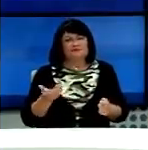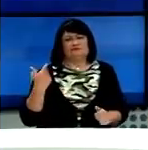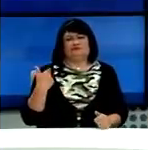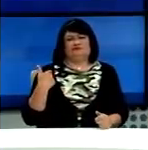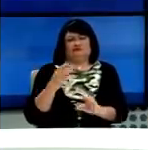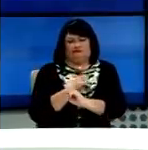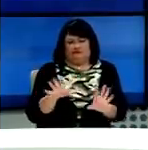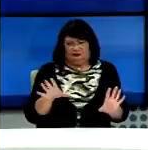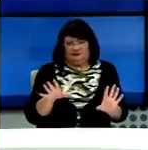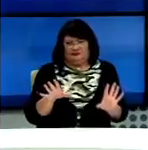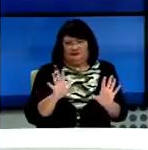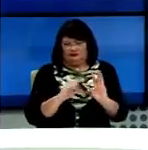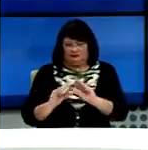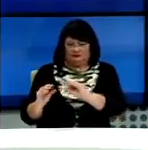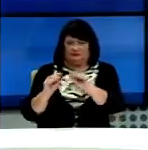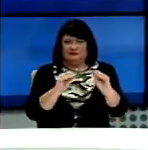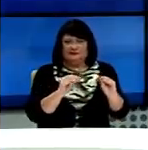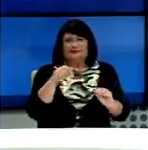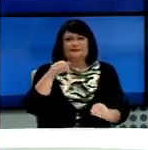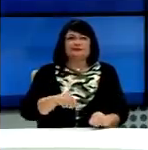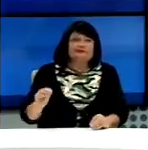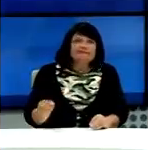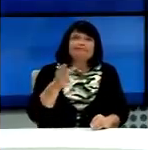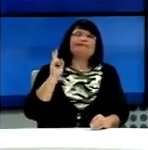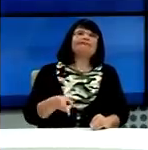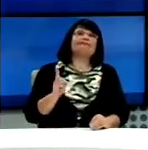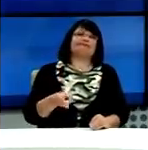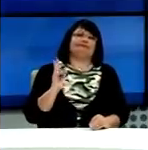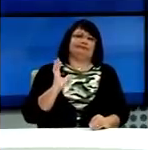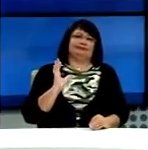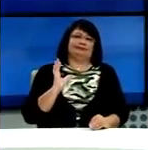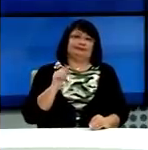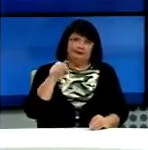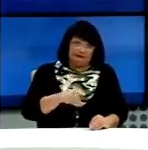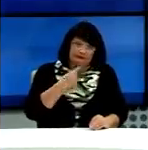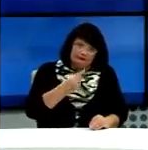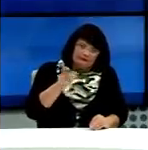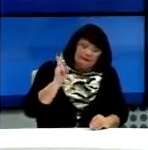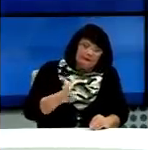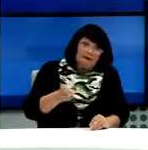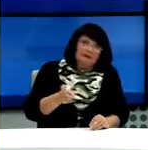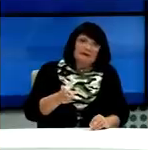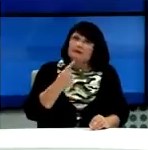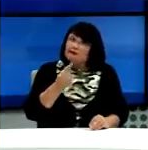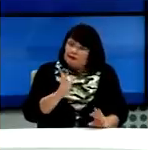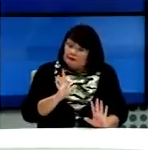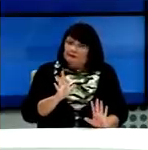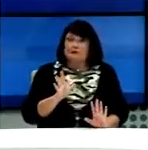διάστημα είναι που δημιουργεί τον κίνδυνο, και ξεκινάω από αυτό, τον επισημαίνω αυτό τον